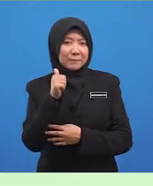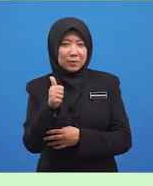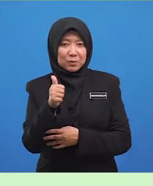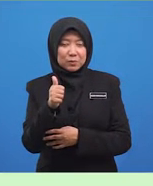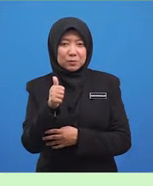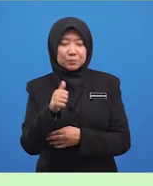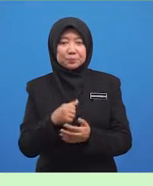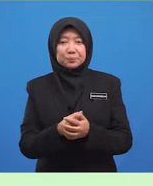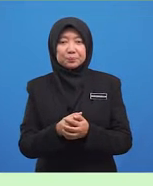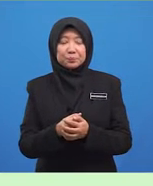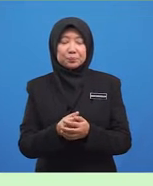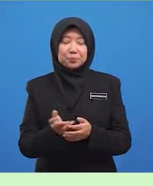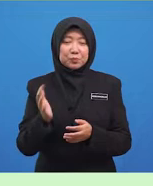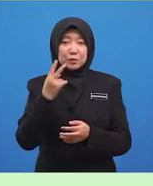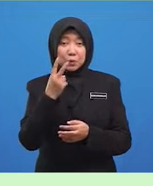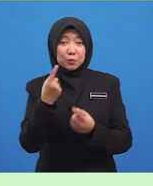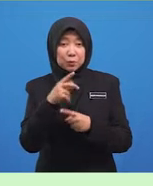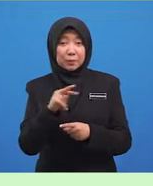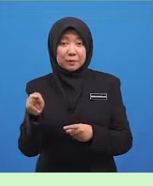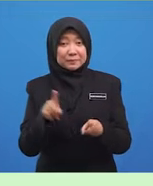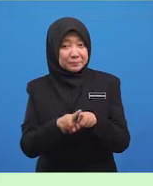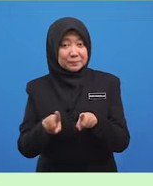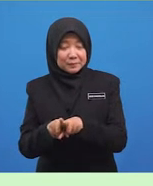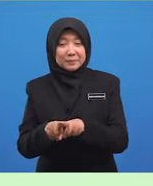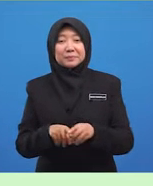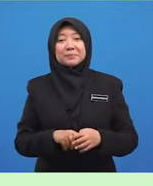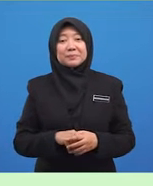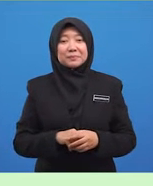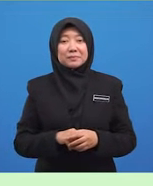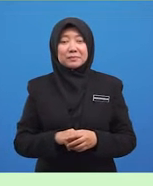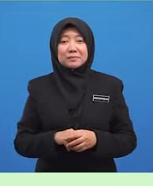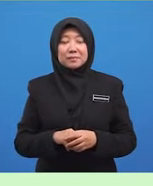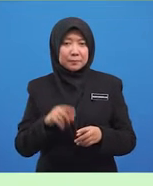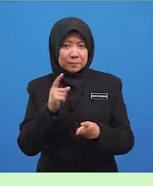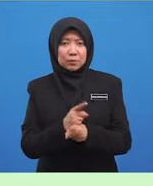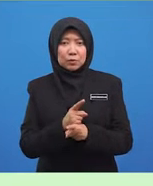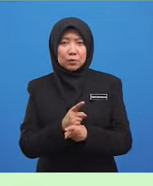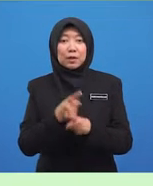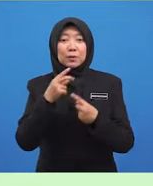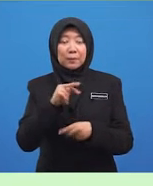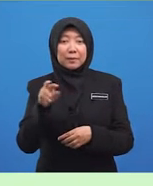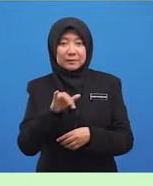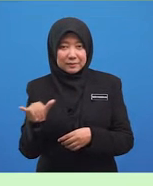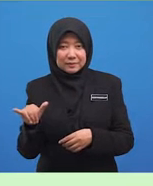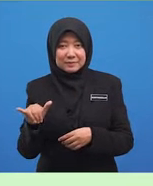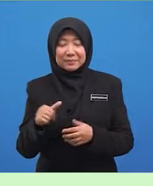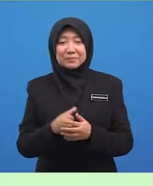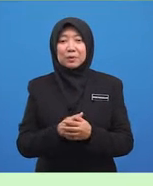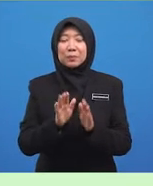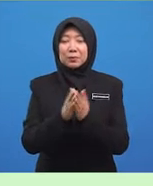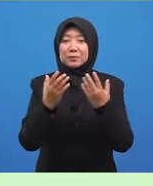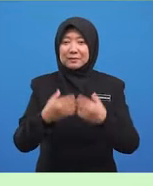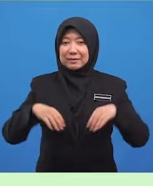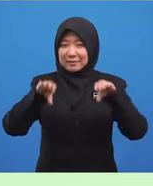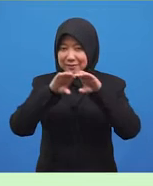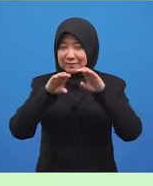Bagus. Ayuh kita semak sama-sama jawapannya. Betul. Jawapannya ialah